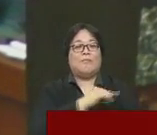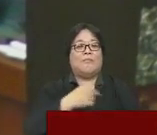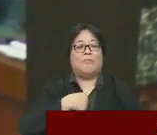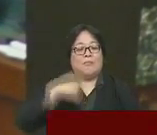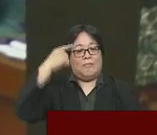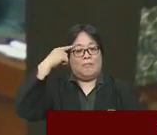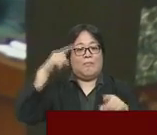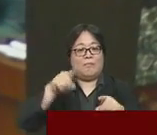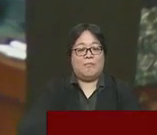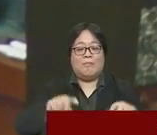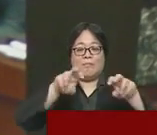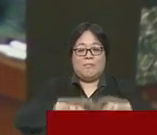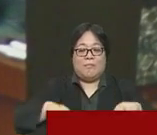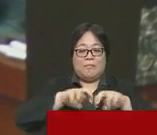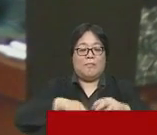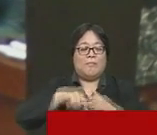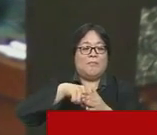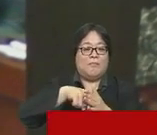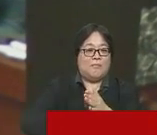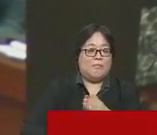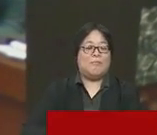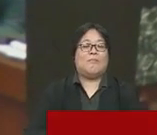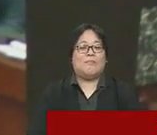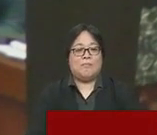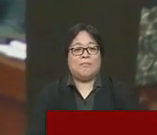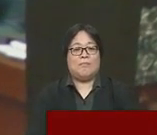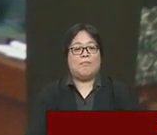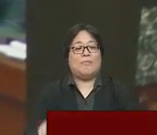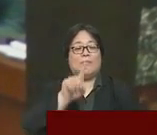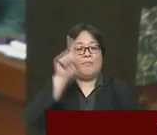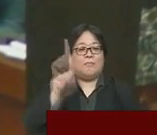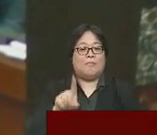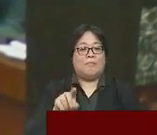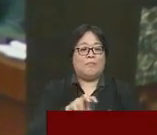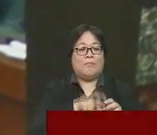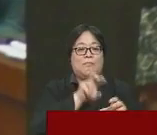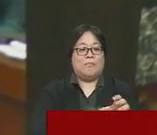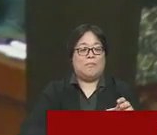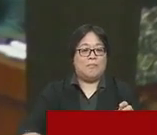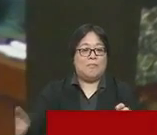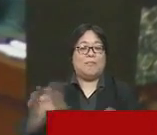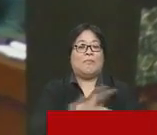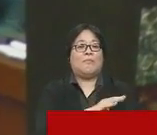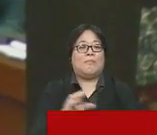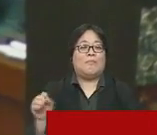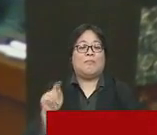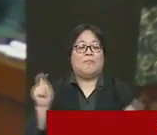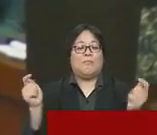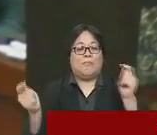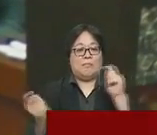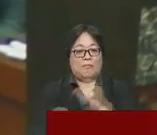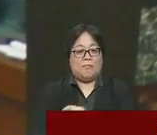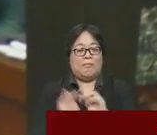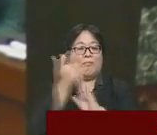bernama beliau mengisahkan bahwa dokter Ma'had penulis baru-baru ini untuk mendapatkan maklumat mengenai syarat penyelesaian pada jumaat